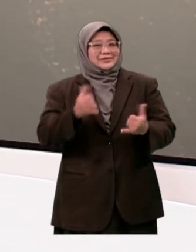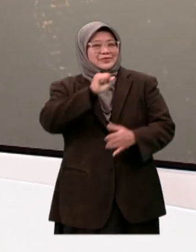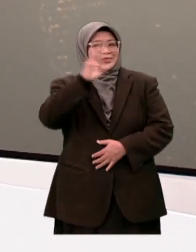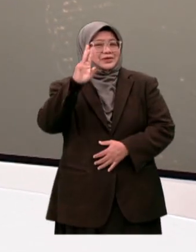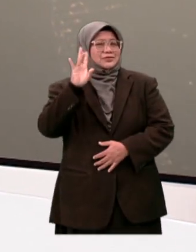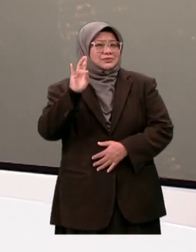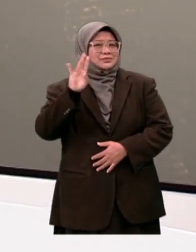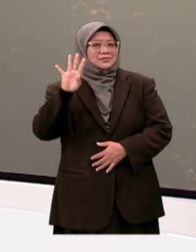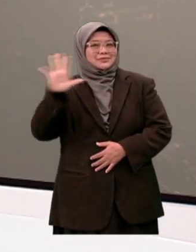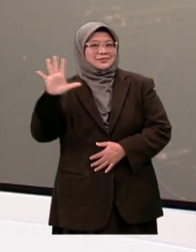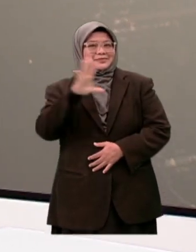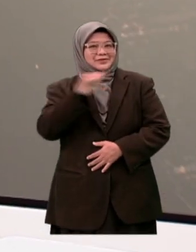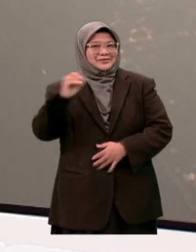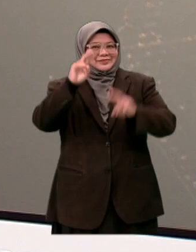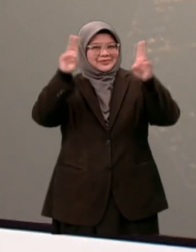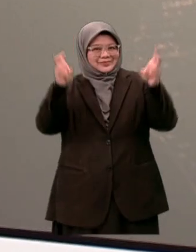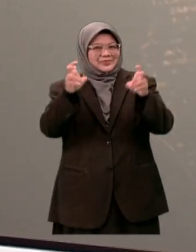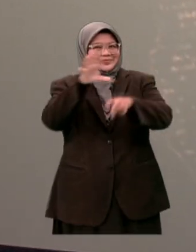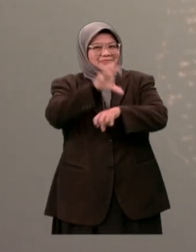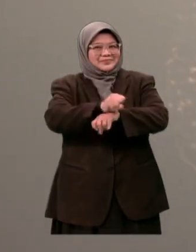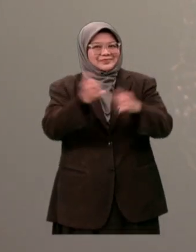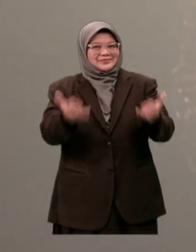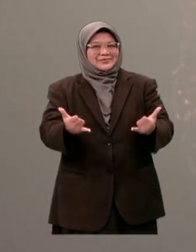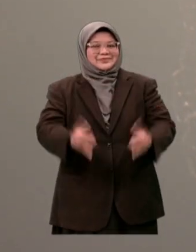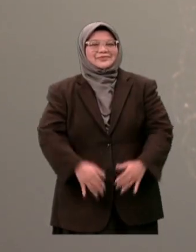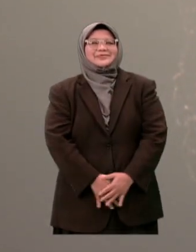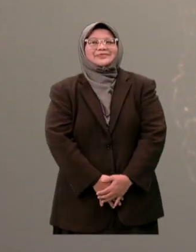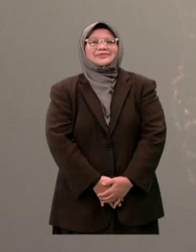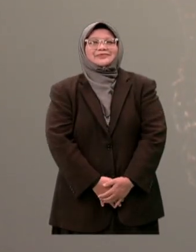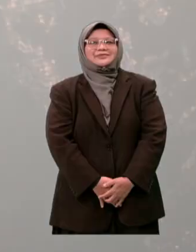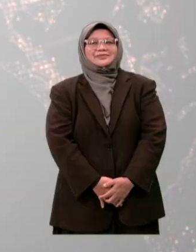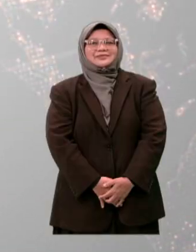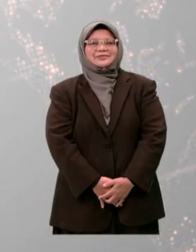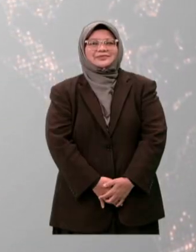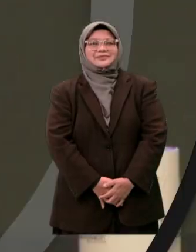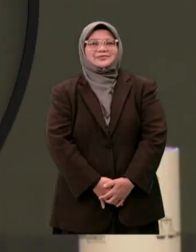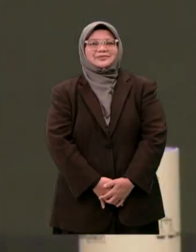dan berikut adalah paparan kami untuk hari ini